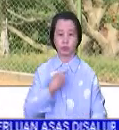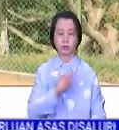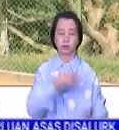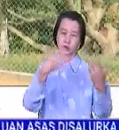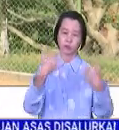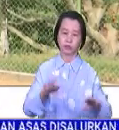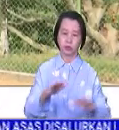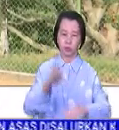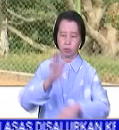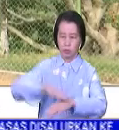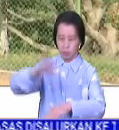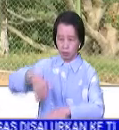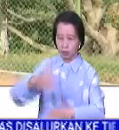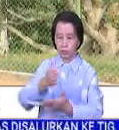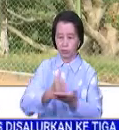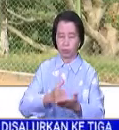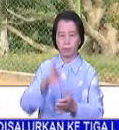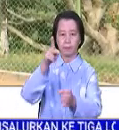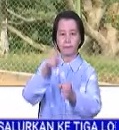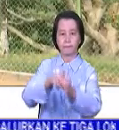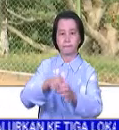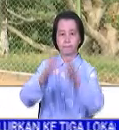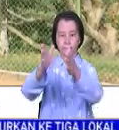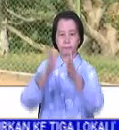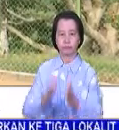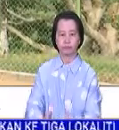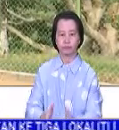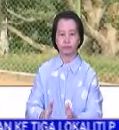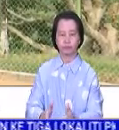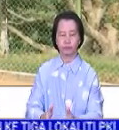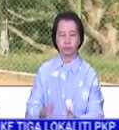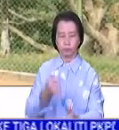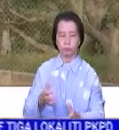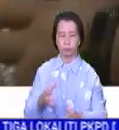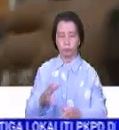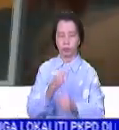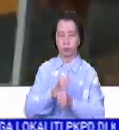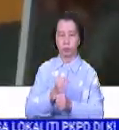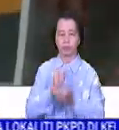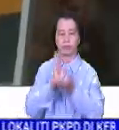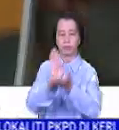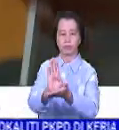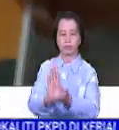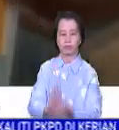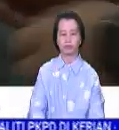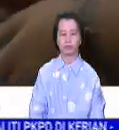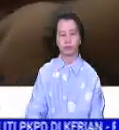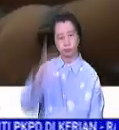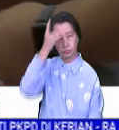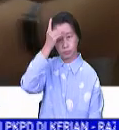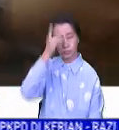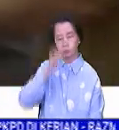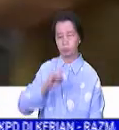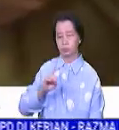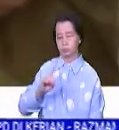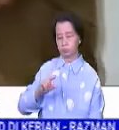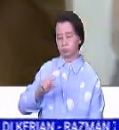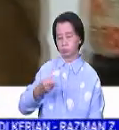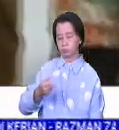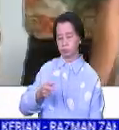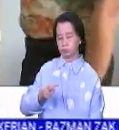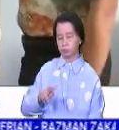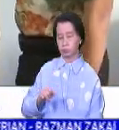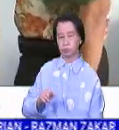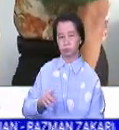telah pun manggil beberapa peserta penerima bantuan-bantuan dat Abdul Gani ditemui RTM ketika